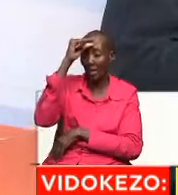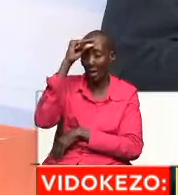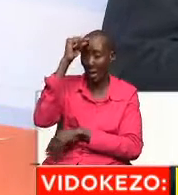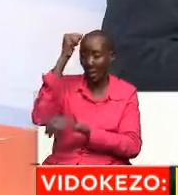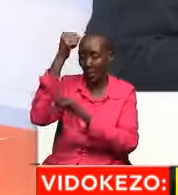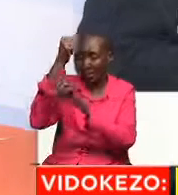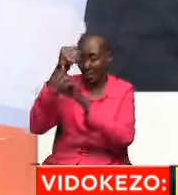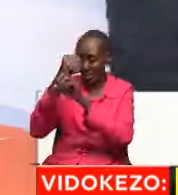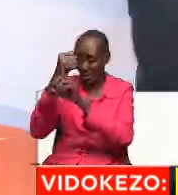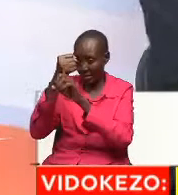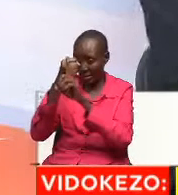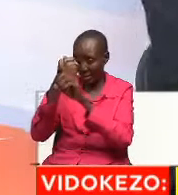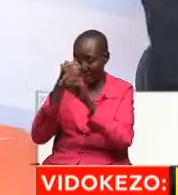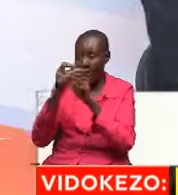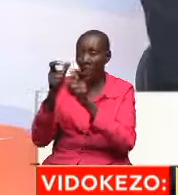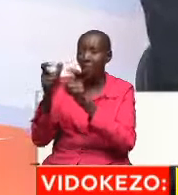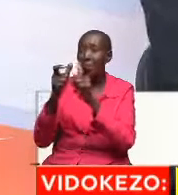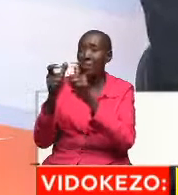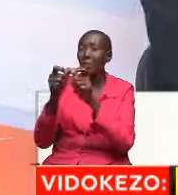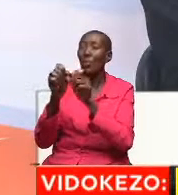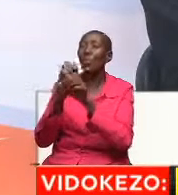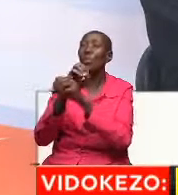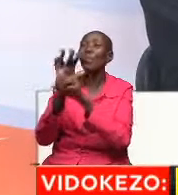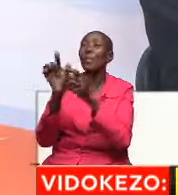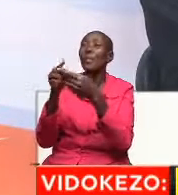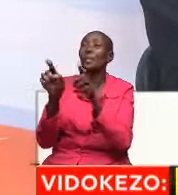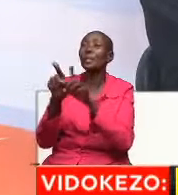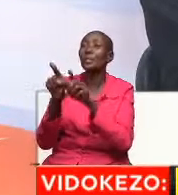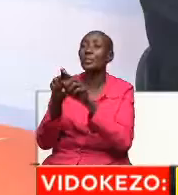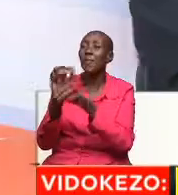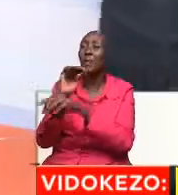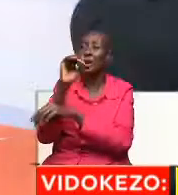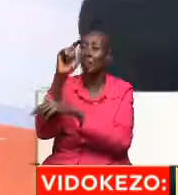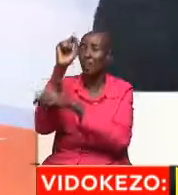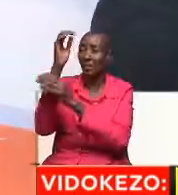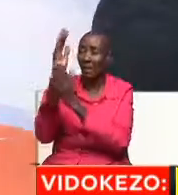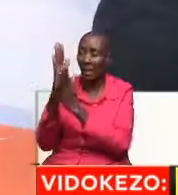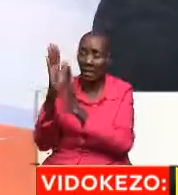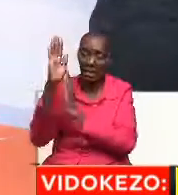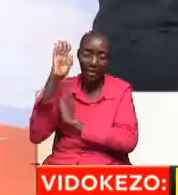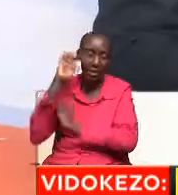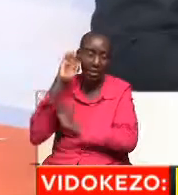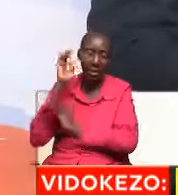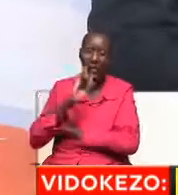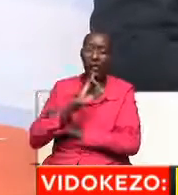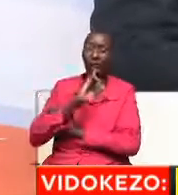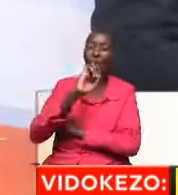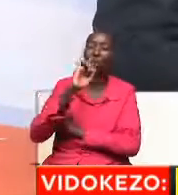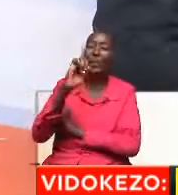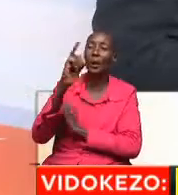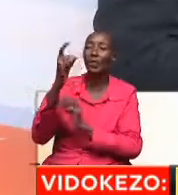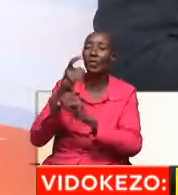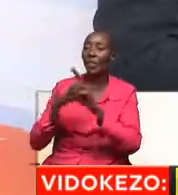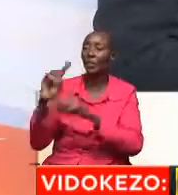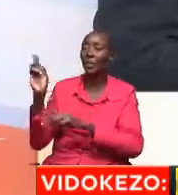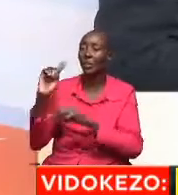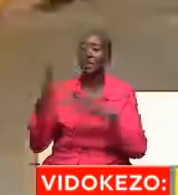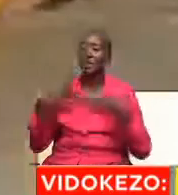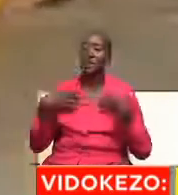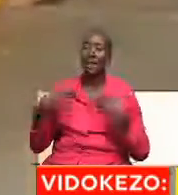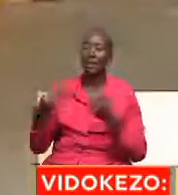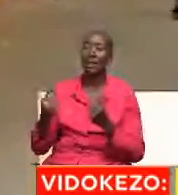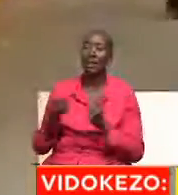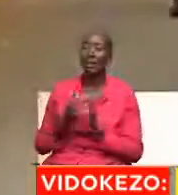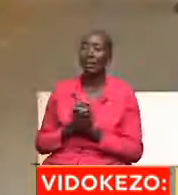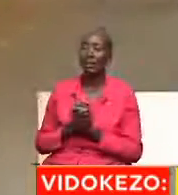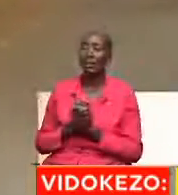inajizatiti kukabiliana na corona nchini. Aidha amewahimiza Wakenya kuzingatia maagizo ambayo yametolewa na Wizara ya Afya.